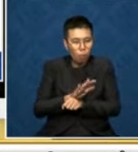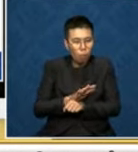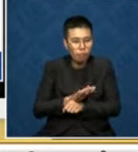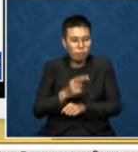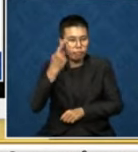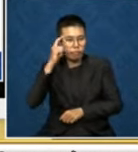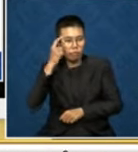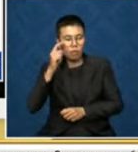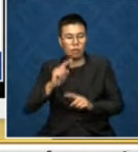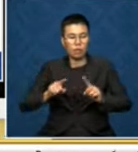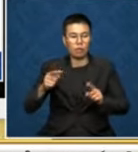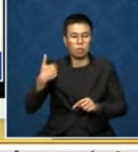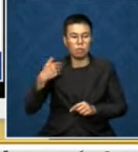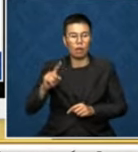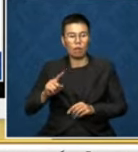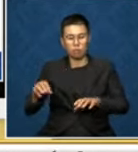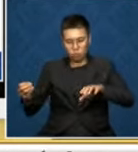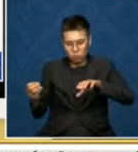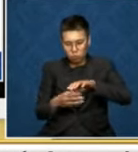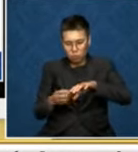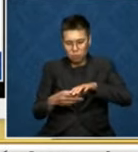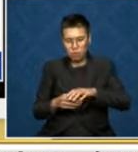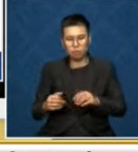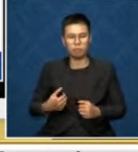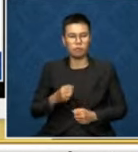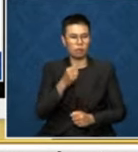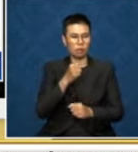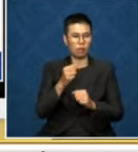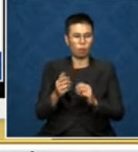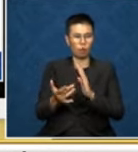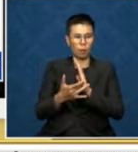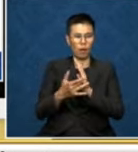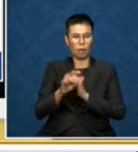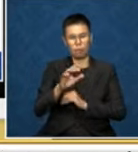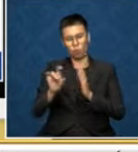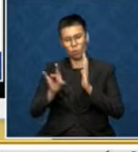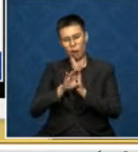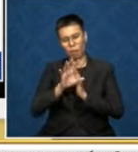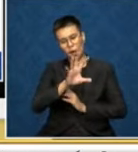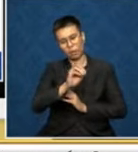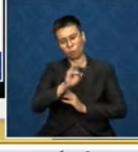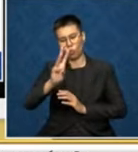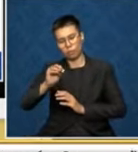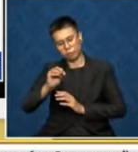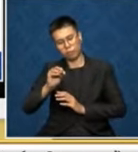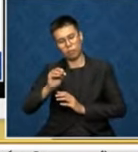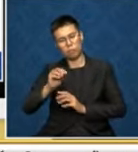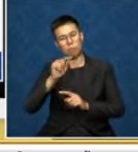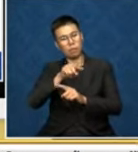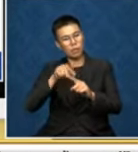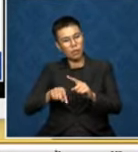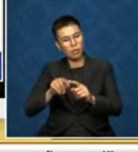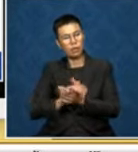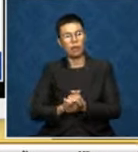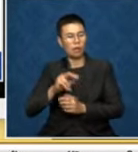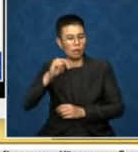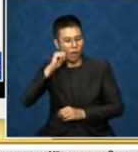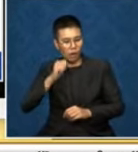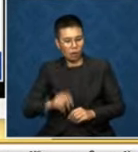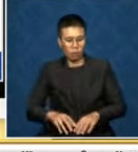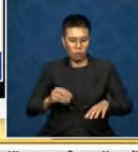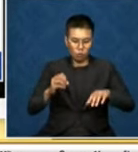NC3 มีประสิทธิภาพเพียง 50-60% คือเวลาน้ำไหลมาจะซึมลงดินประมาณ 50% เรื่องที่